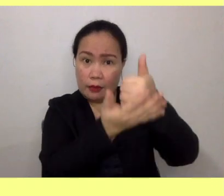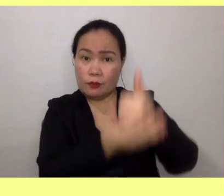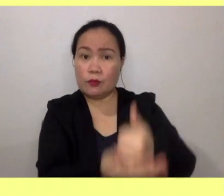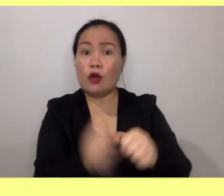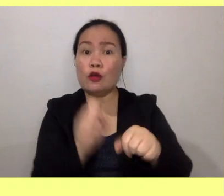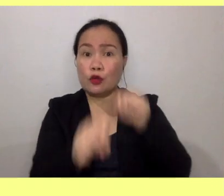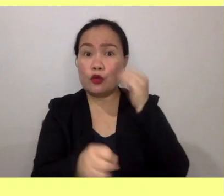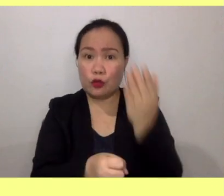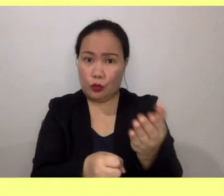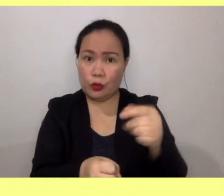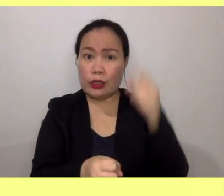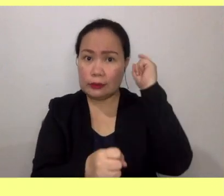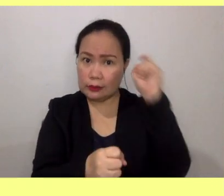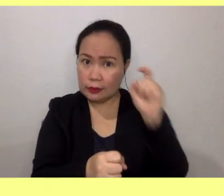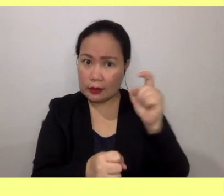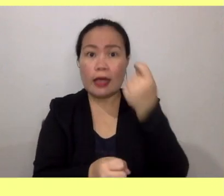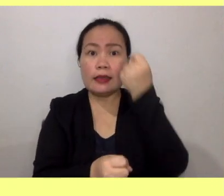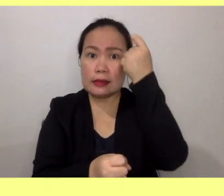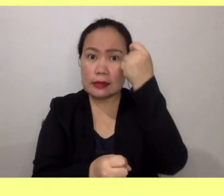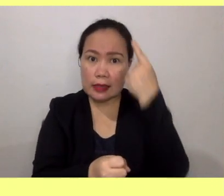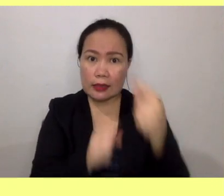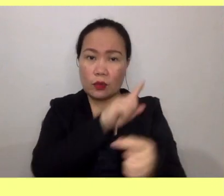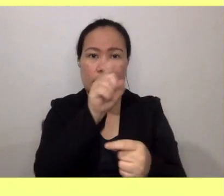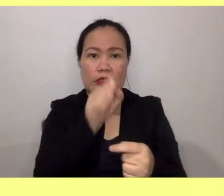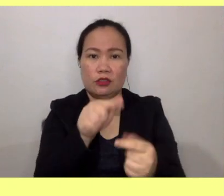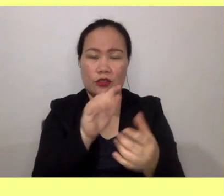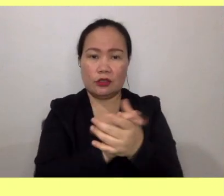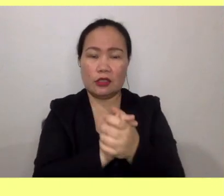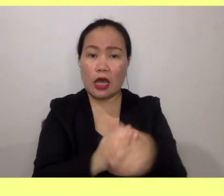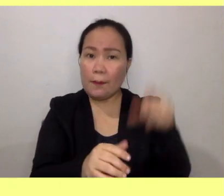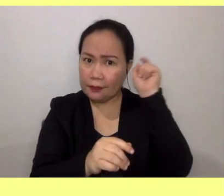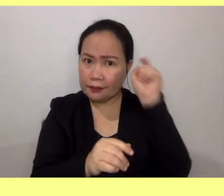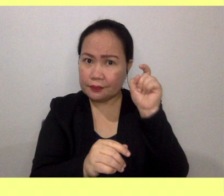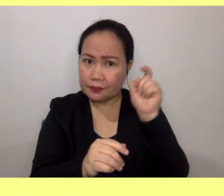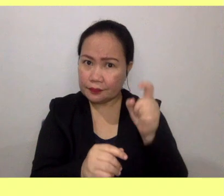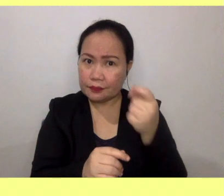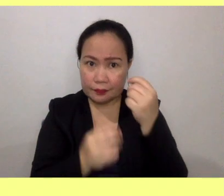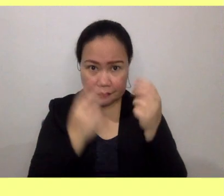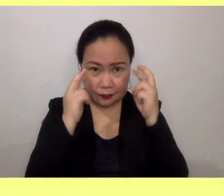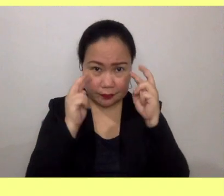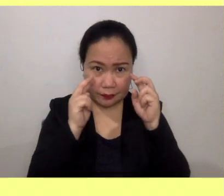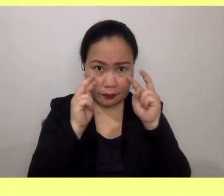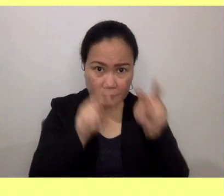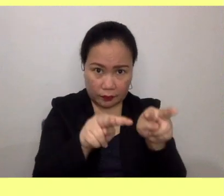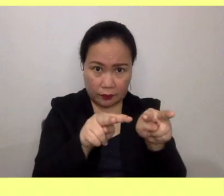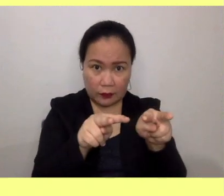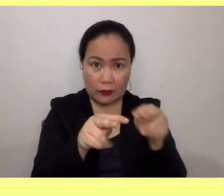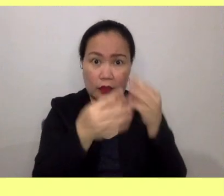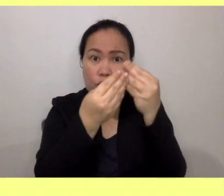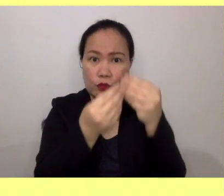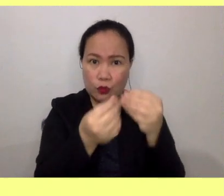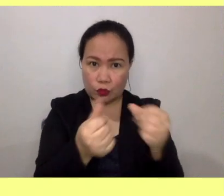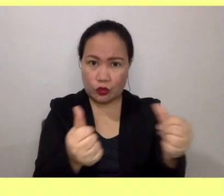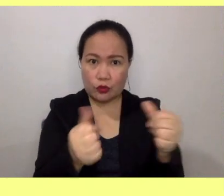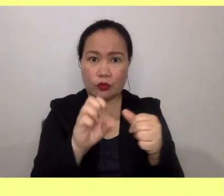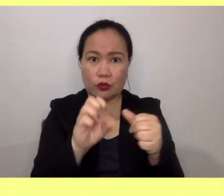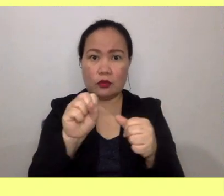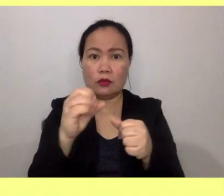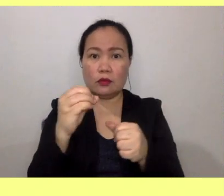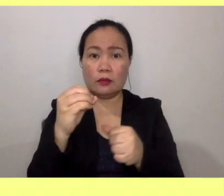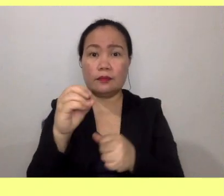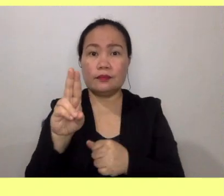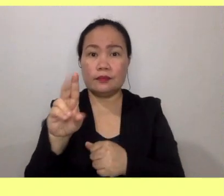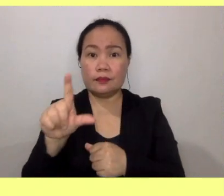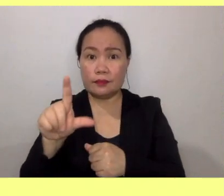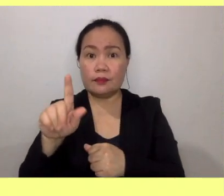mas mabilis mong masagutan yung tanong. Okay? Mabilis mong makikita yung solution. So, again,